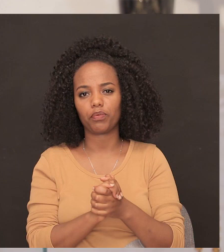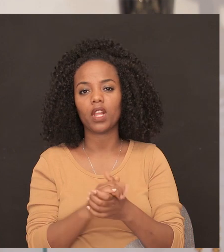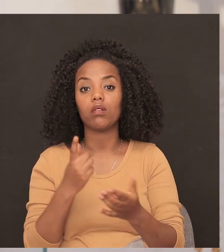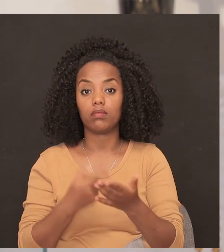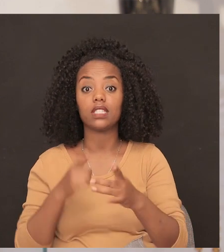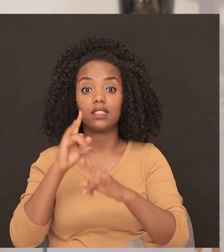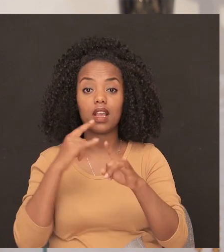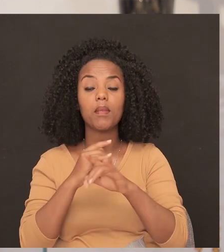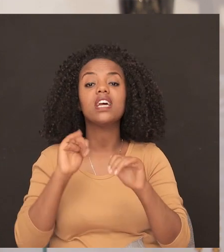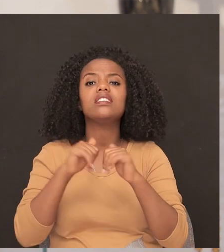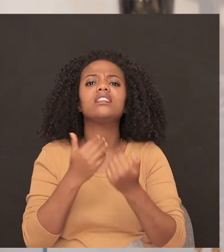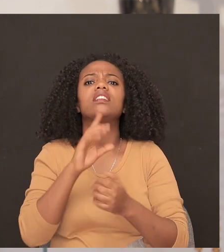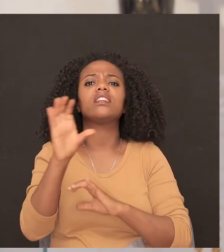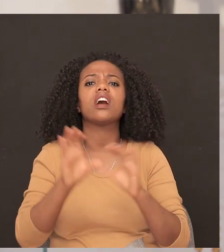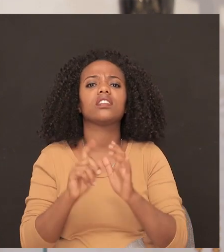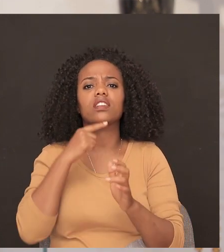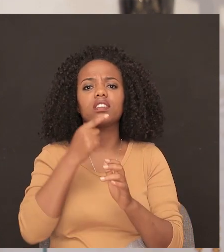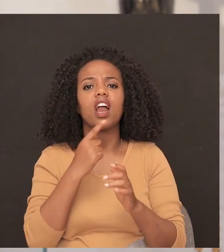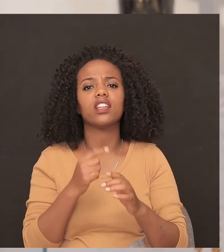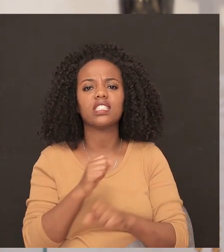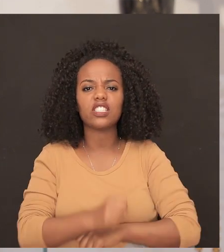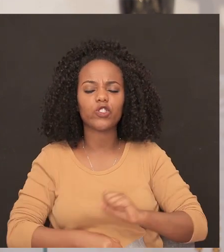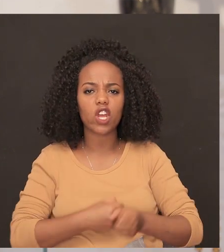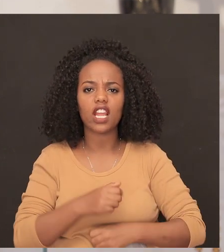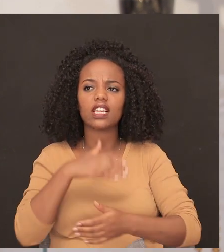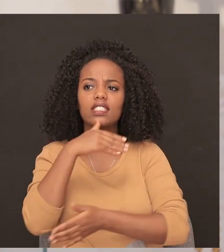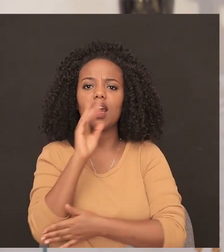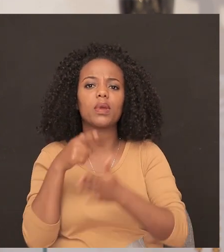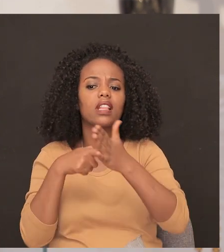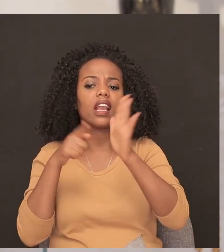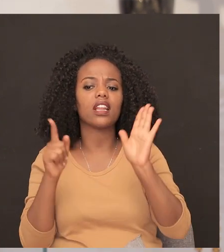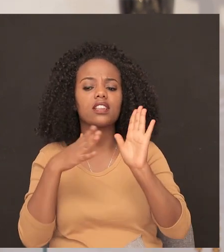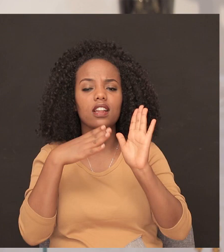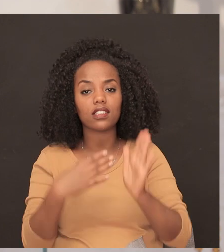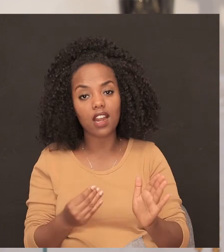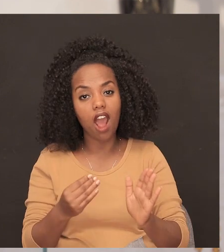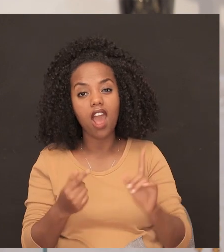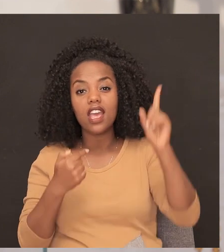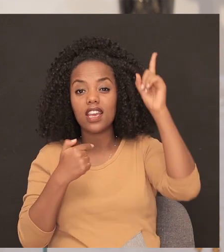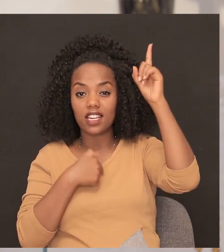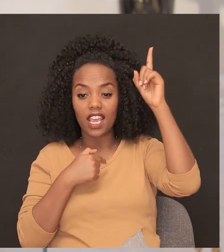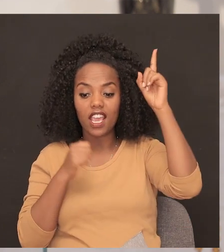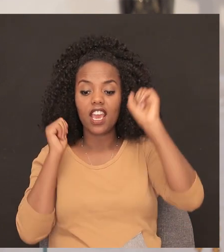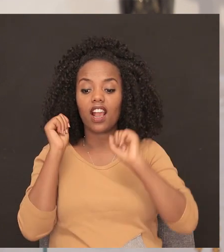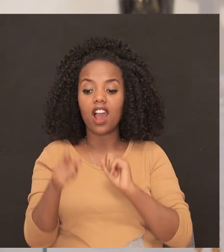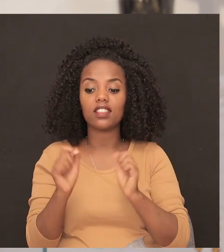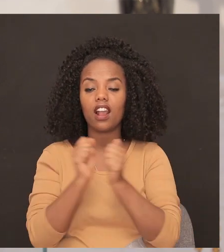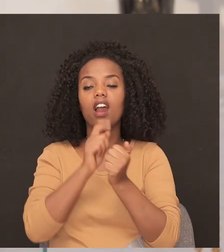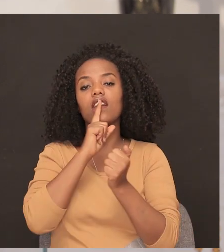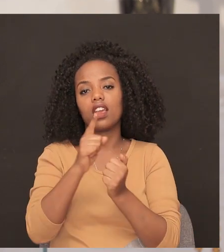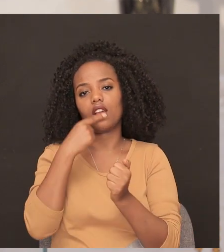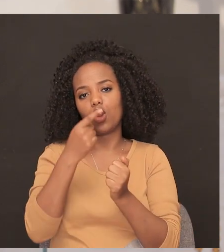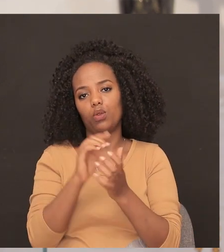በዚህ ዘመን እንዴት ላርግ እያለ ሲጨነቅ እግዚአብሔር ተገለጠለትና እኔ ከአንተ ጋር ነኝ